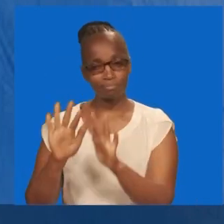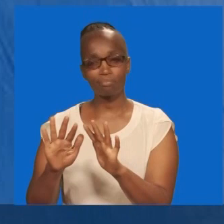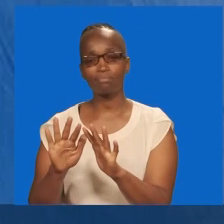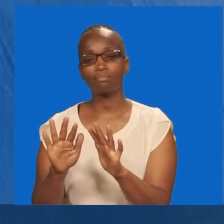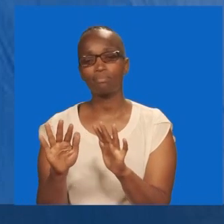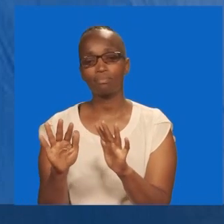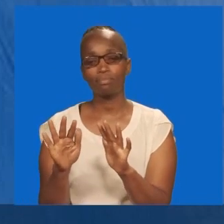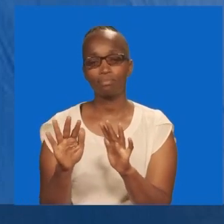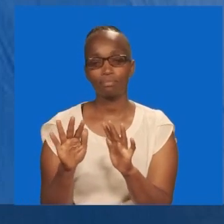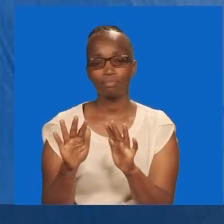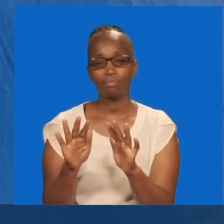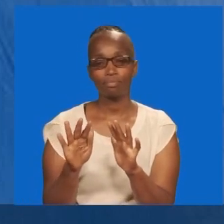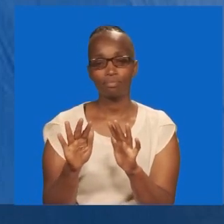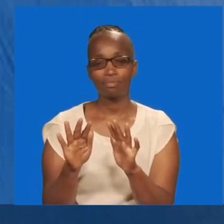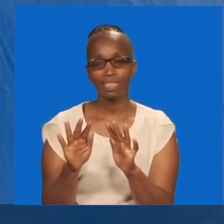maisha yetu.